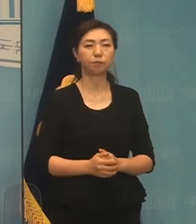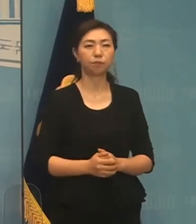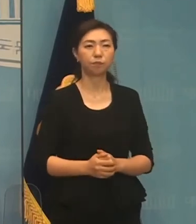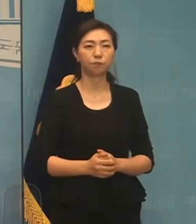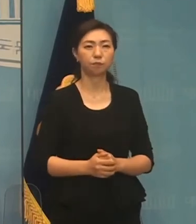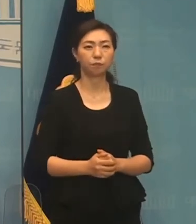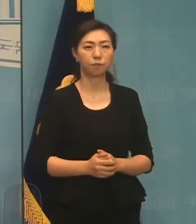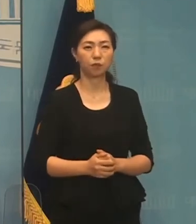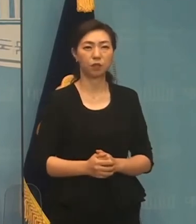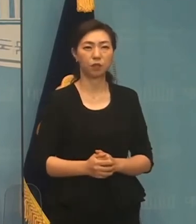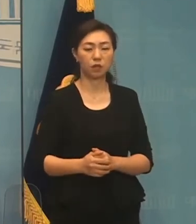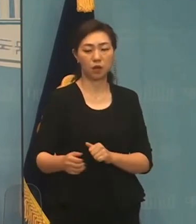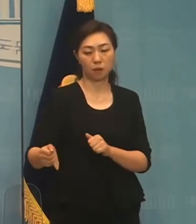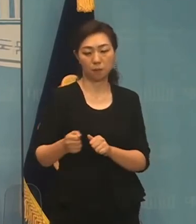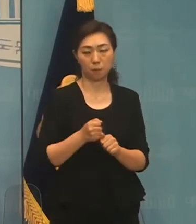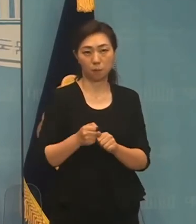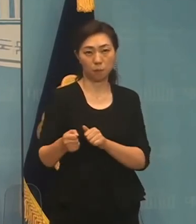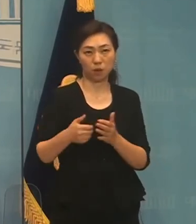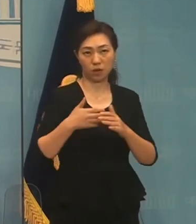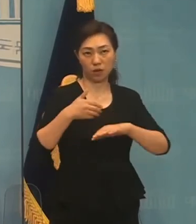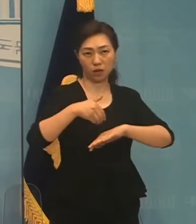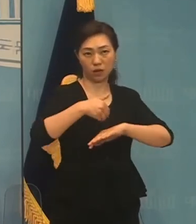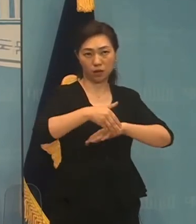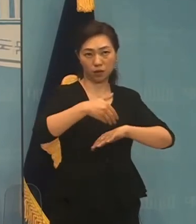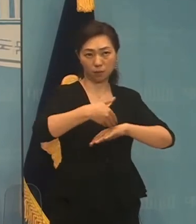집단 폭력을 주도했거나